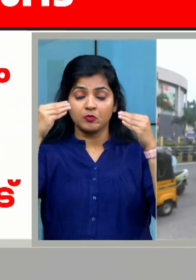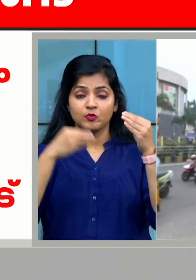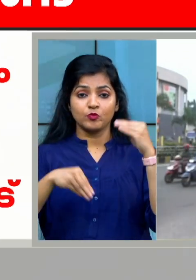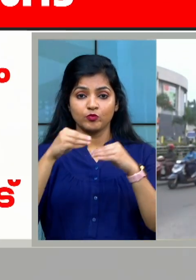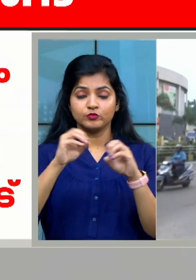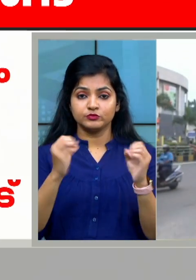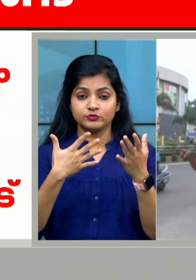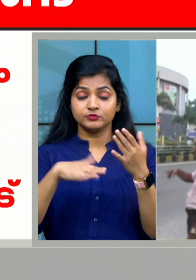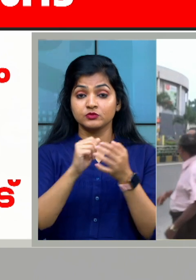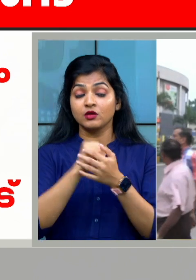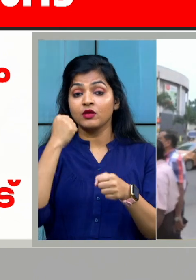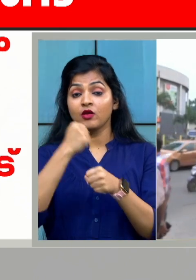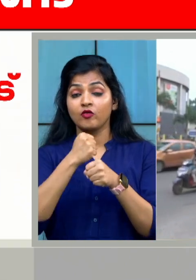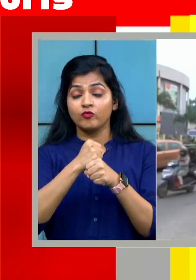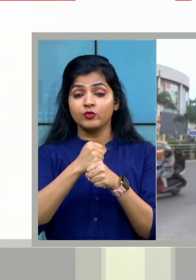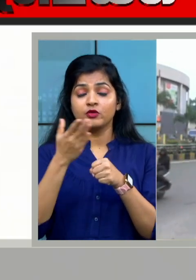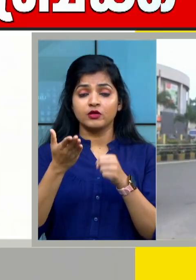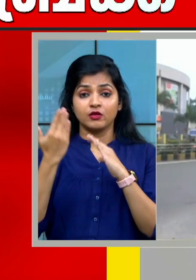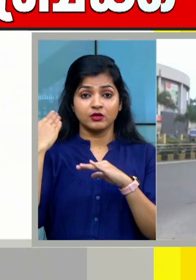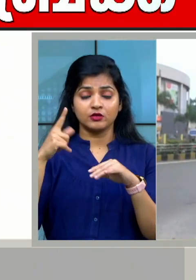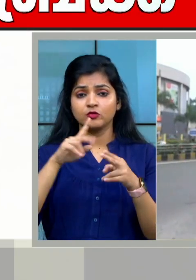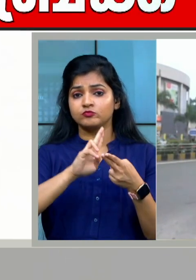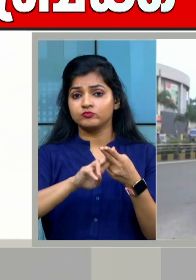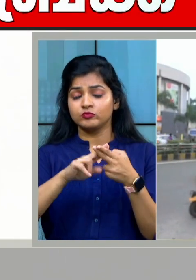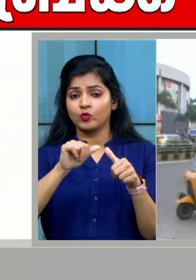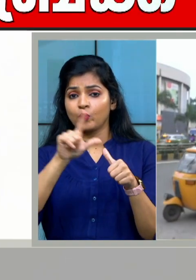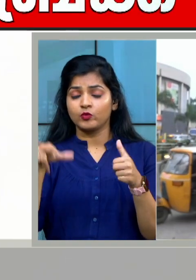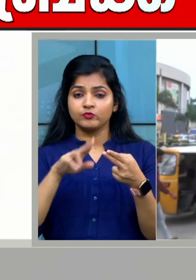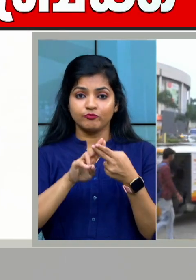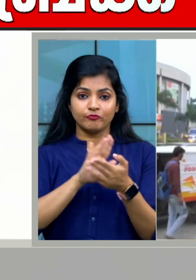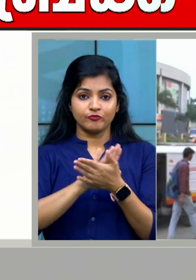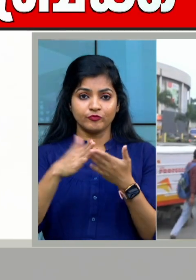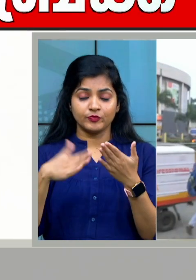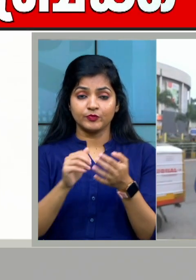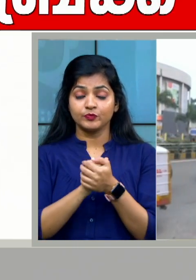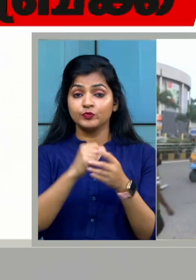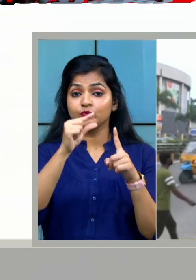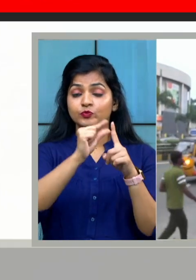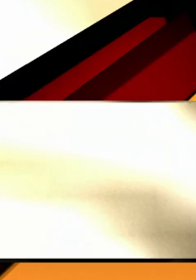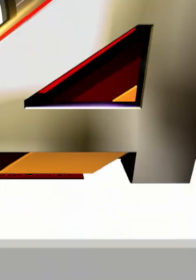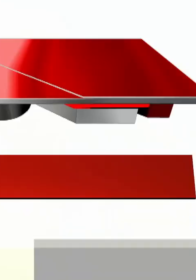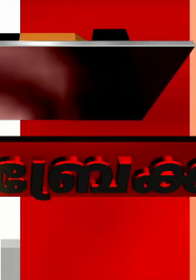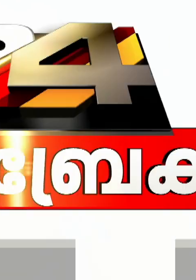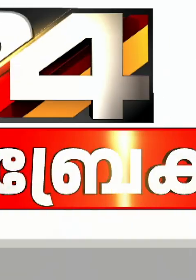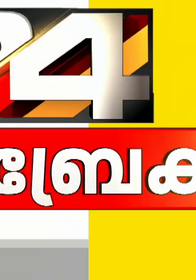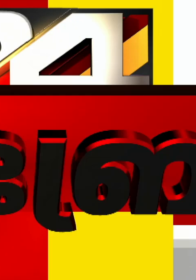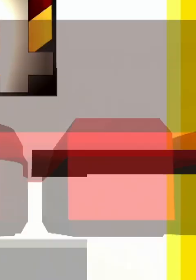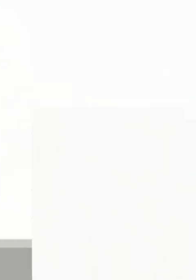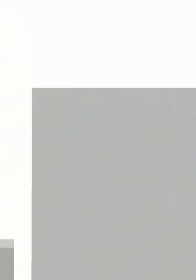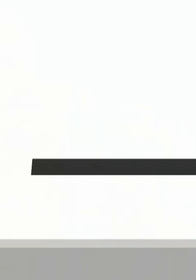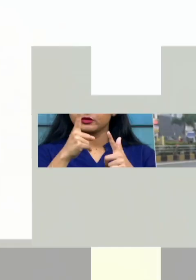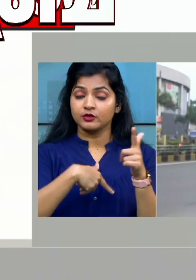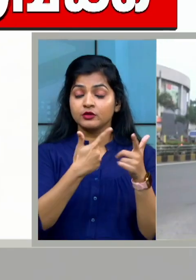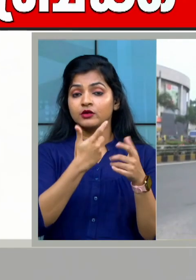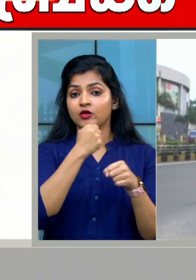കുറിക്കുക. സർക്കാരിൻ്റെ ഭാഗത്തു നിന്ന് നേരത്തെ തന്നെ വേണ്ട മുന്നൊരുക്കങ്ങൾ നടത്തിയിട്ടുണ്ട്. അത് പുതുച്ചേരി സർക്കാരായാലും തമിഴ്നാട് സർക്കാരായാലും വേണ്ട മുന്നൊരുക്കങ്ങൾ